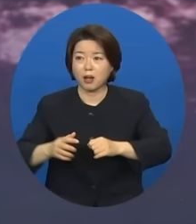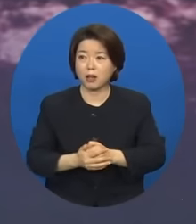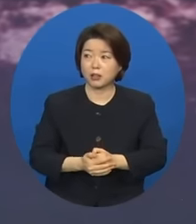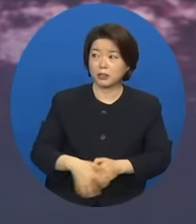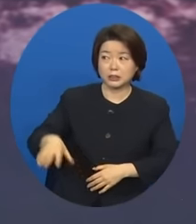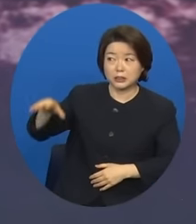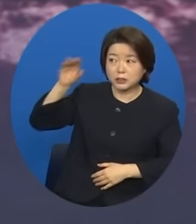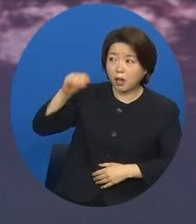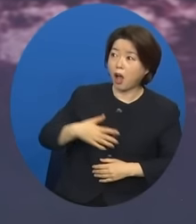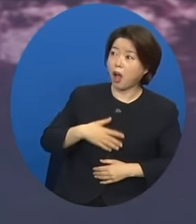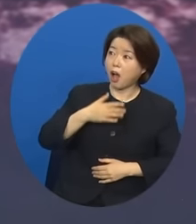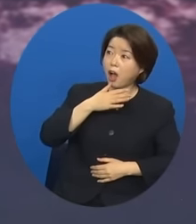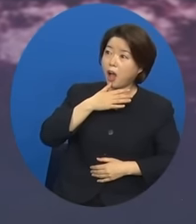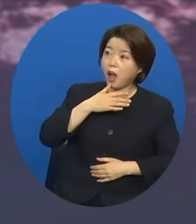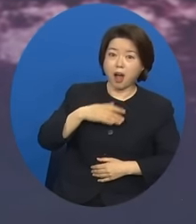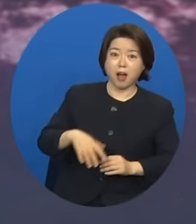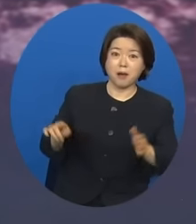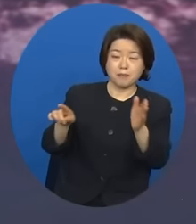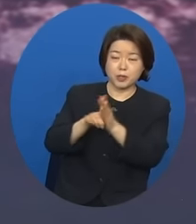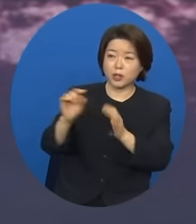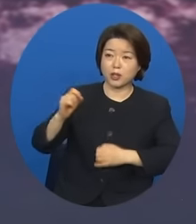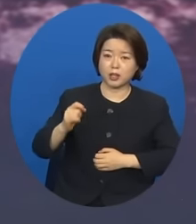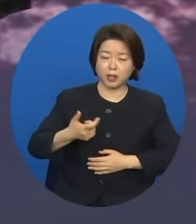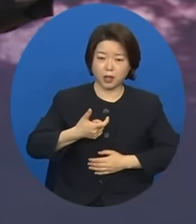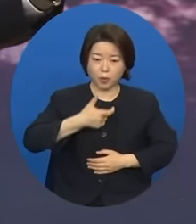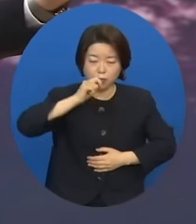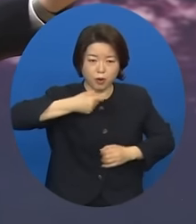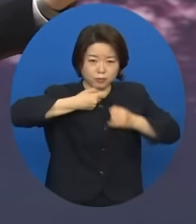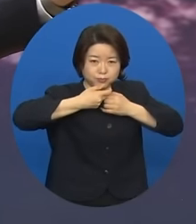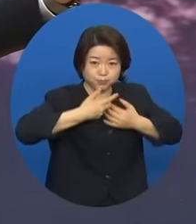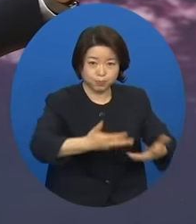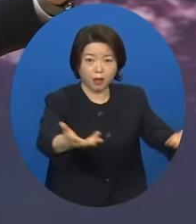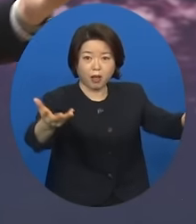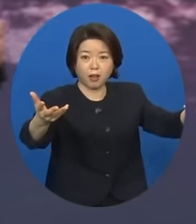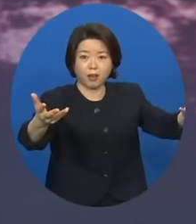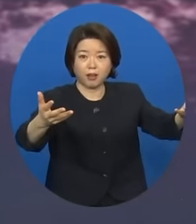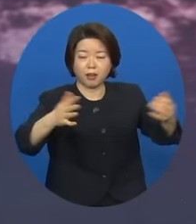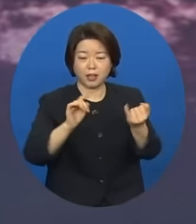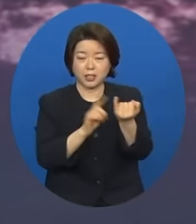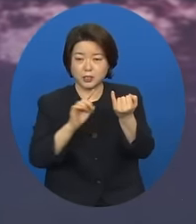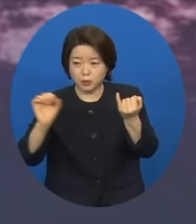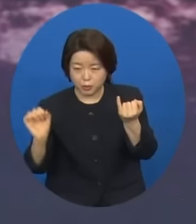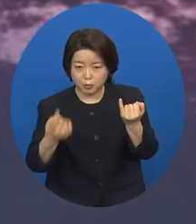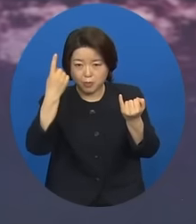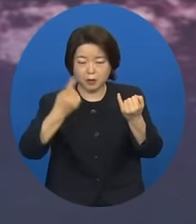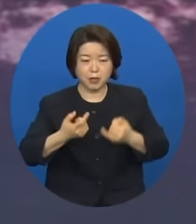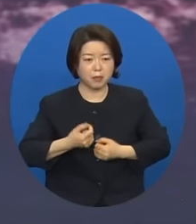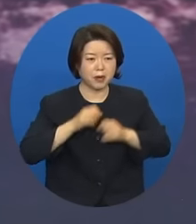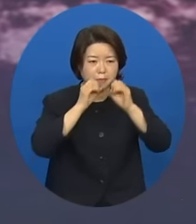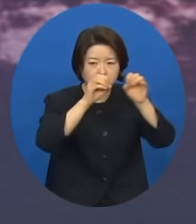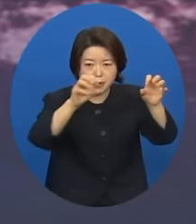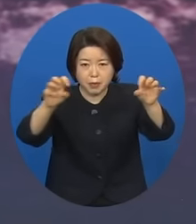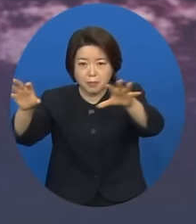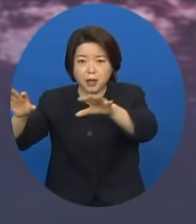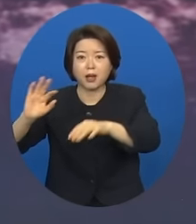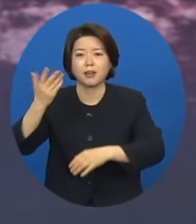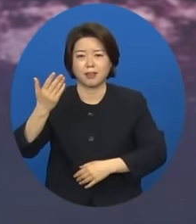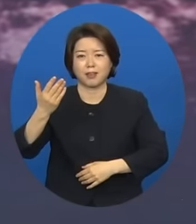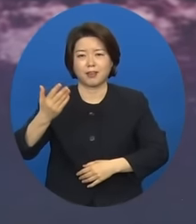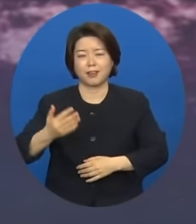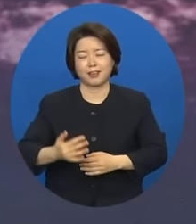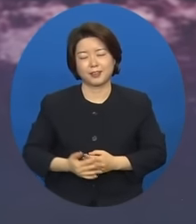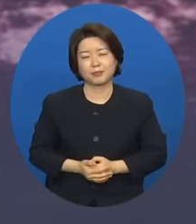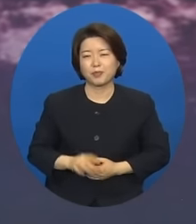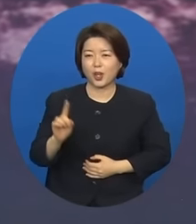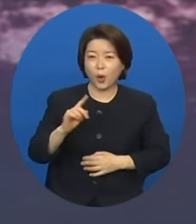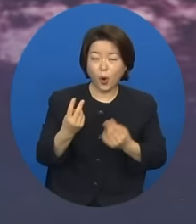듣고 믿게 되잖아요 그니까 막 그 생명수가 막 퍼져 나가잖아요 그녀로 말미암아 뭐 그런 일이 벌어져요 자 그래서 어떻게